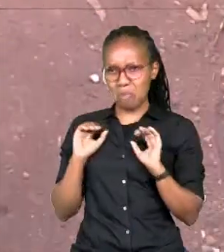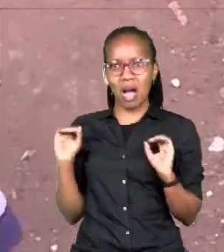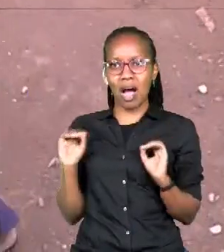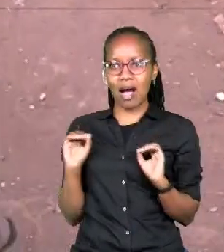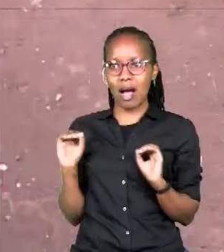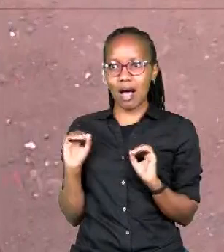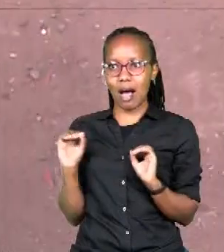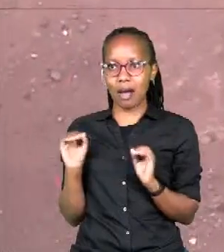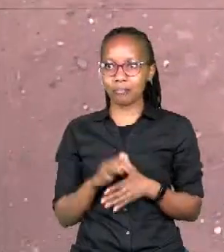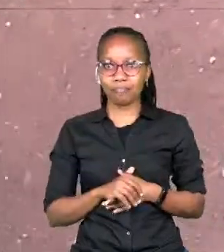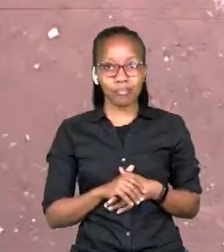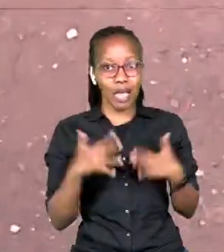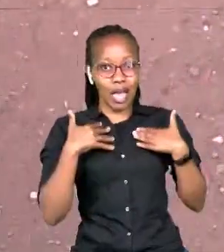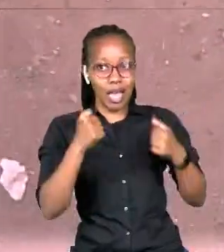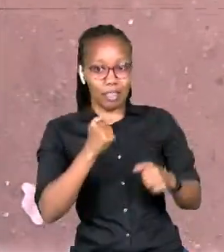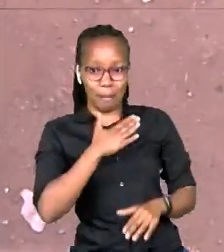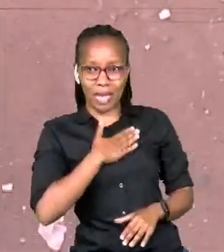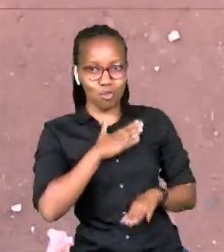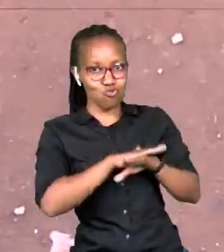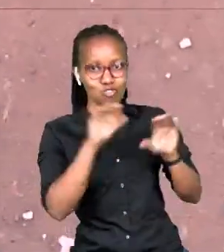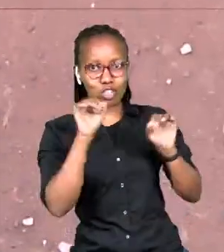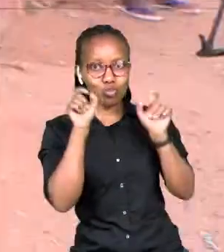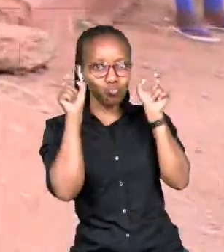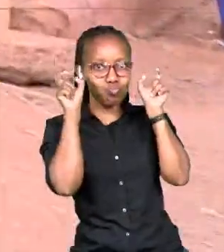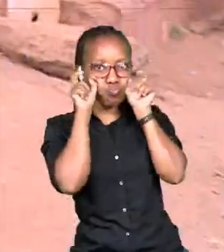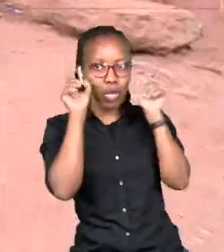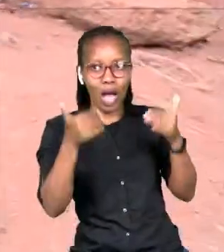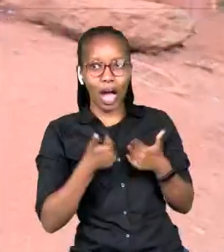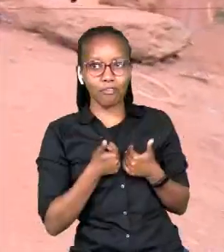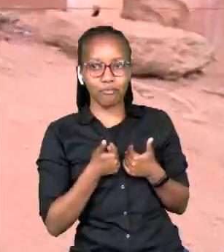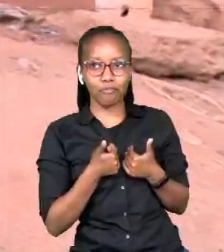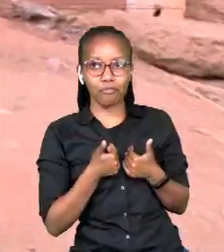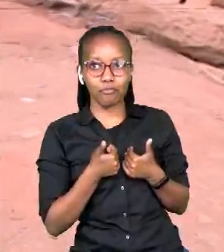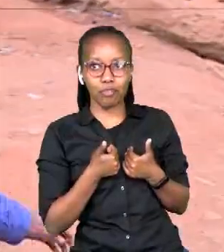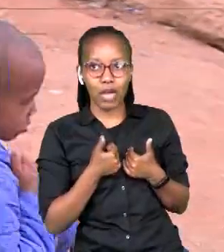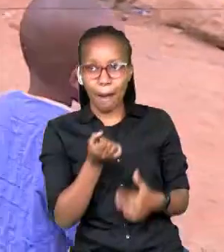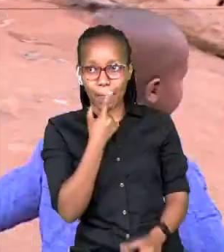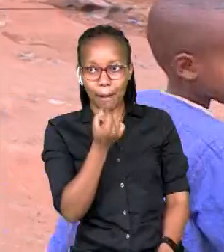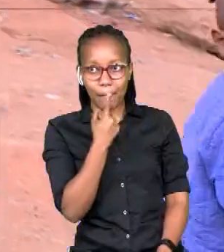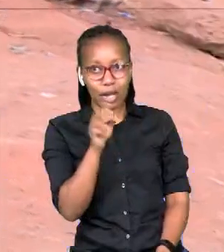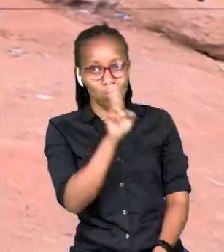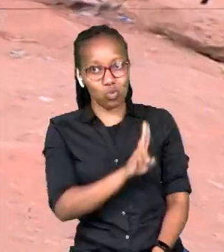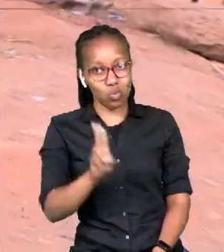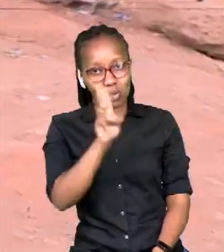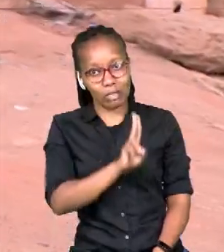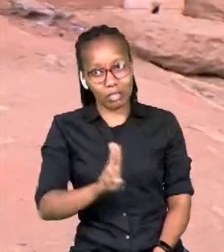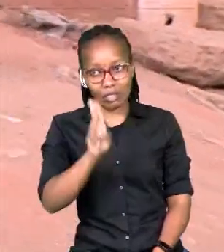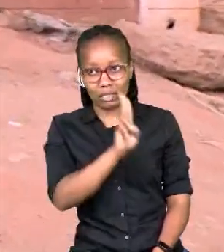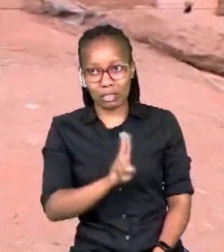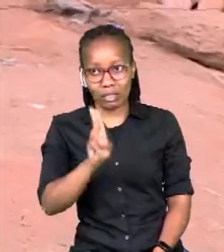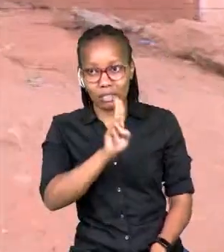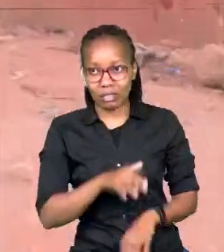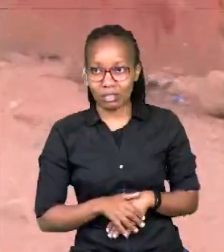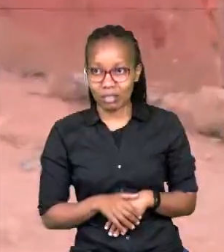yangu ya afya si sawa, mimi niko positive na nakunywa dawa. Na watu